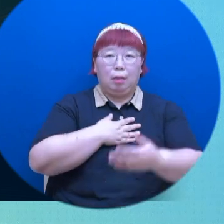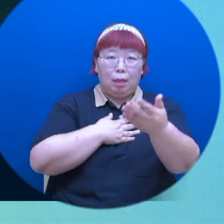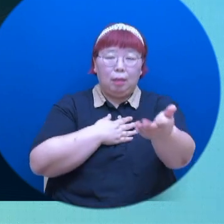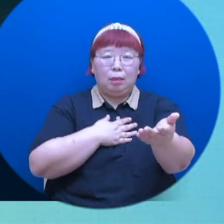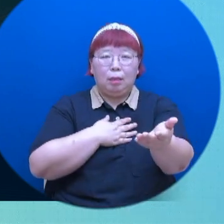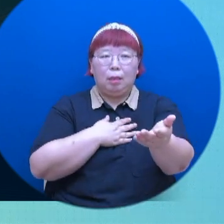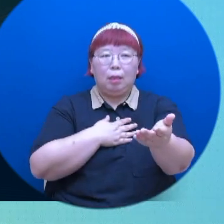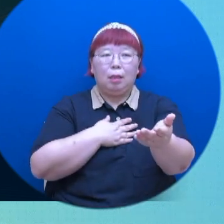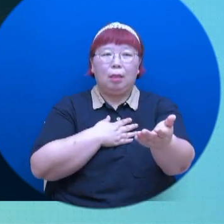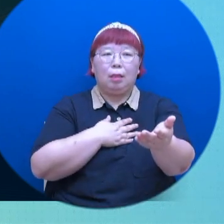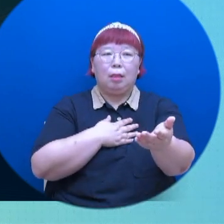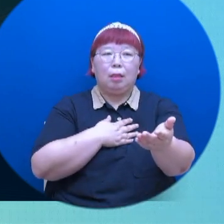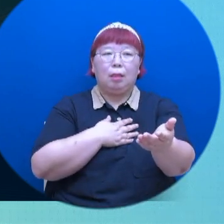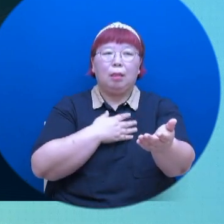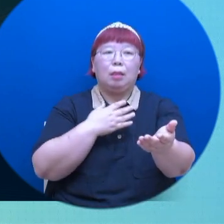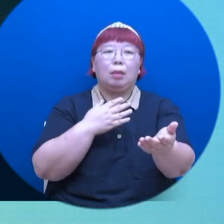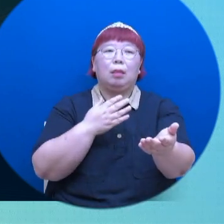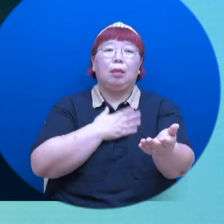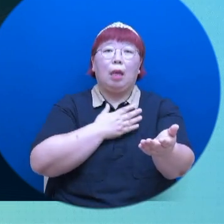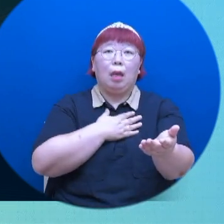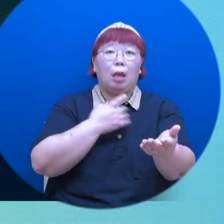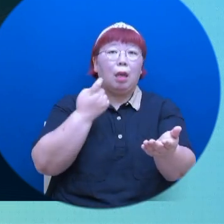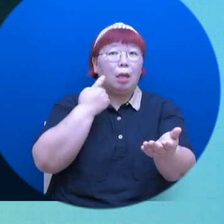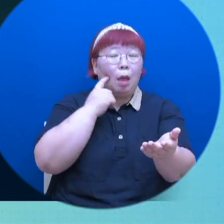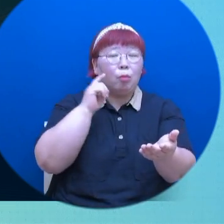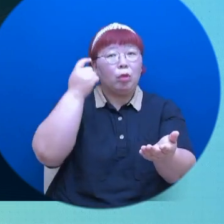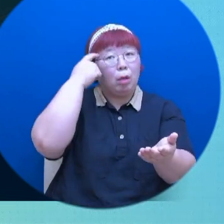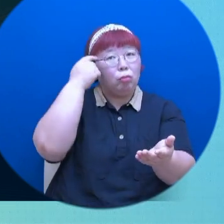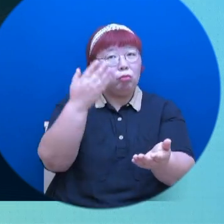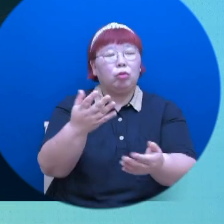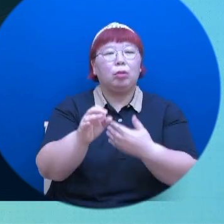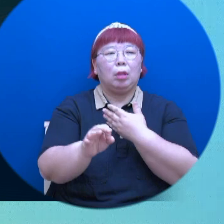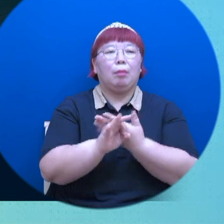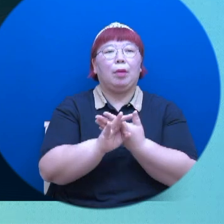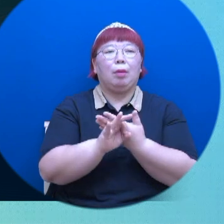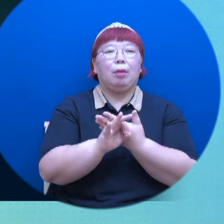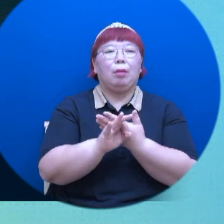당신에게 자신이 예쁘냐고 묻는다면